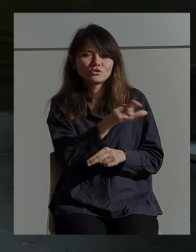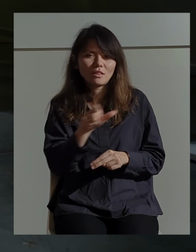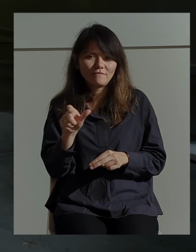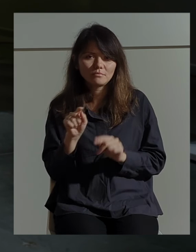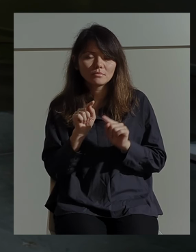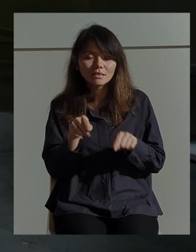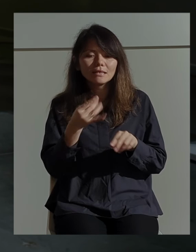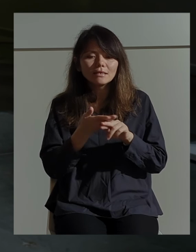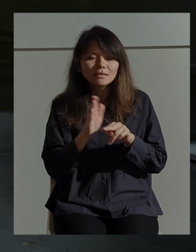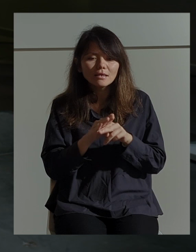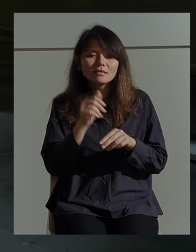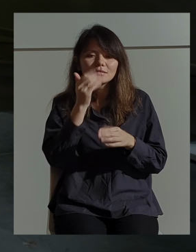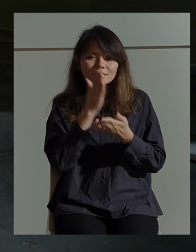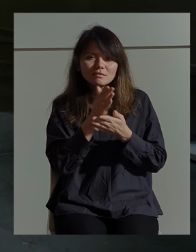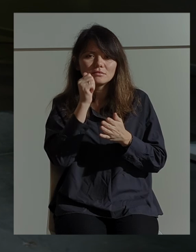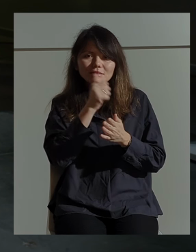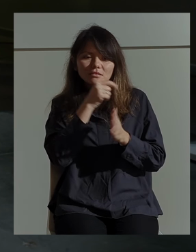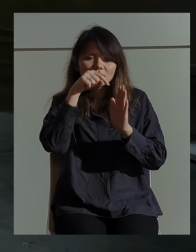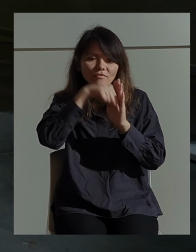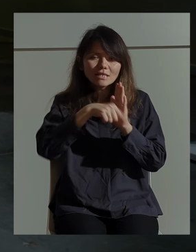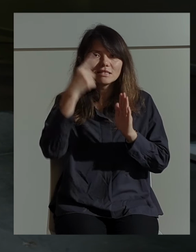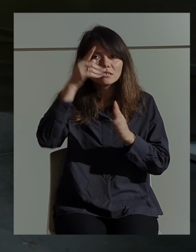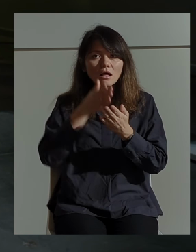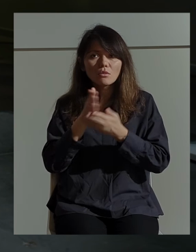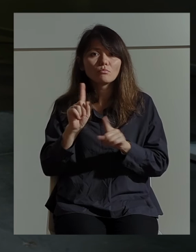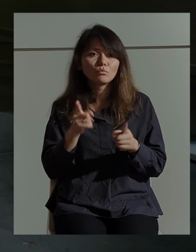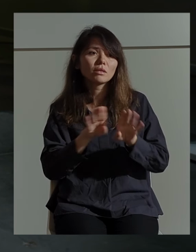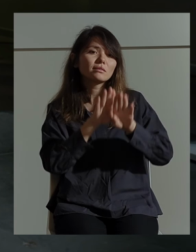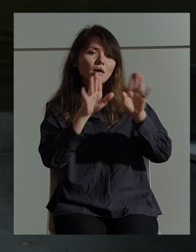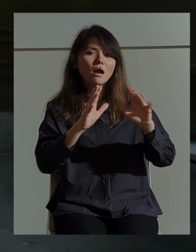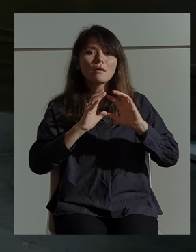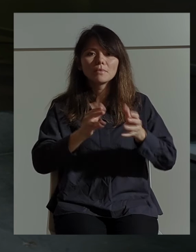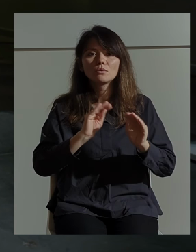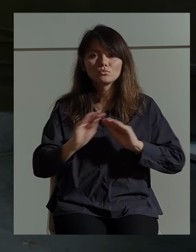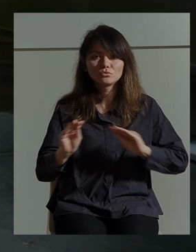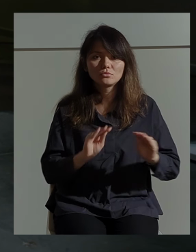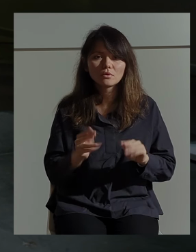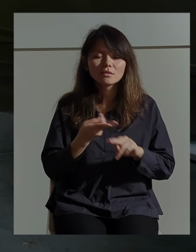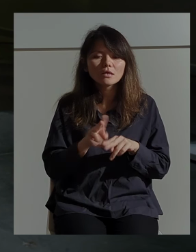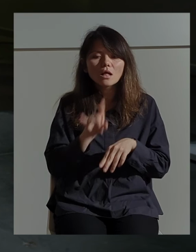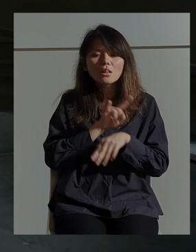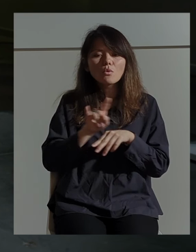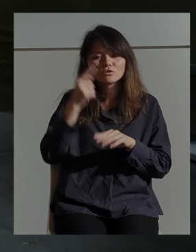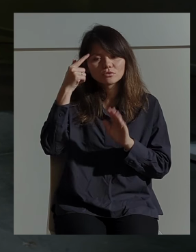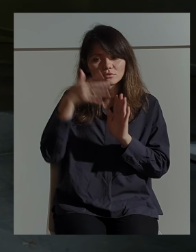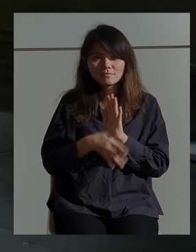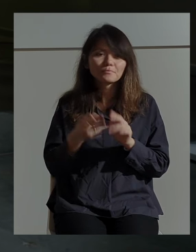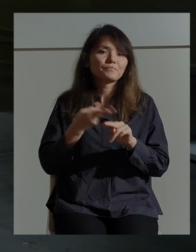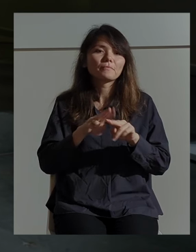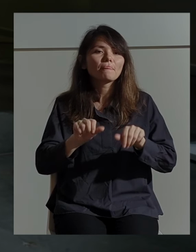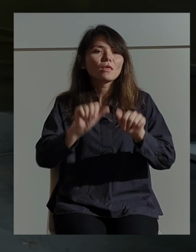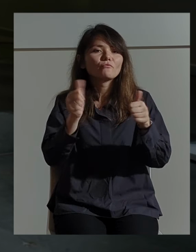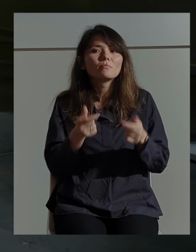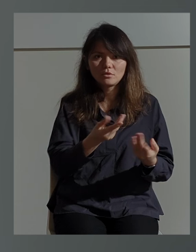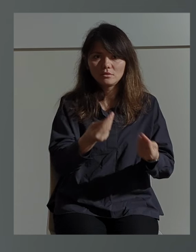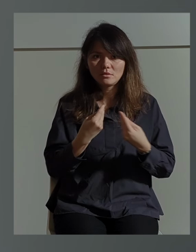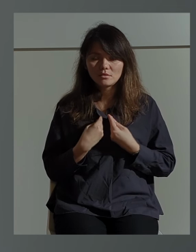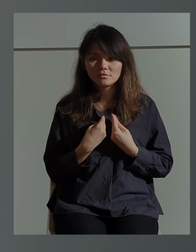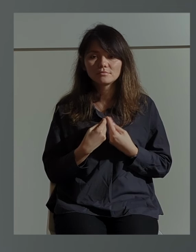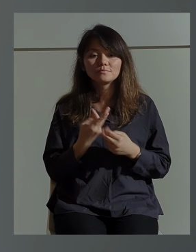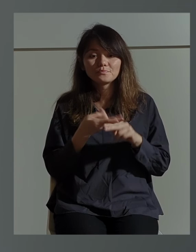скрывается идеология в том что якобы мир устроен так то есть идеология есть не форма ложного сознания а та форма реальности которая нам дана